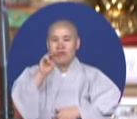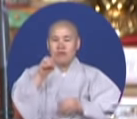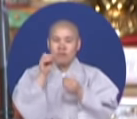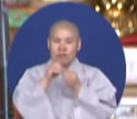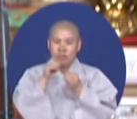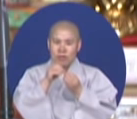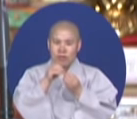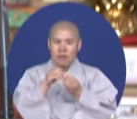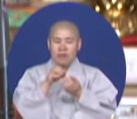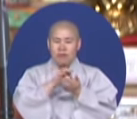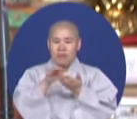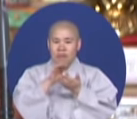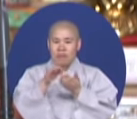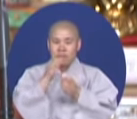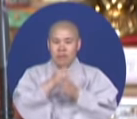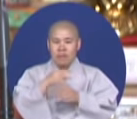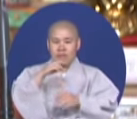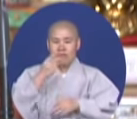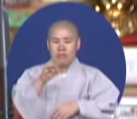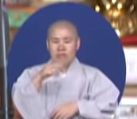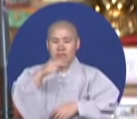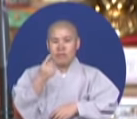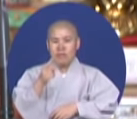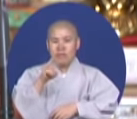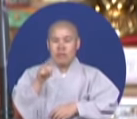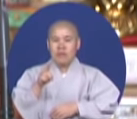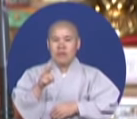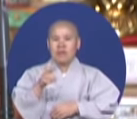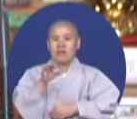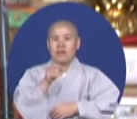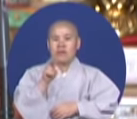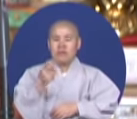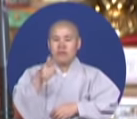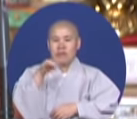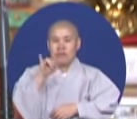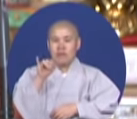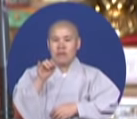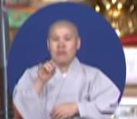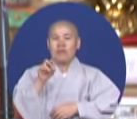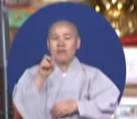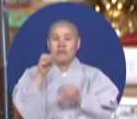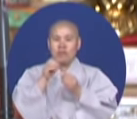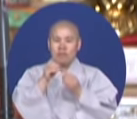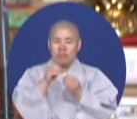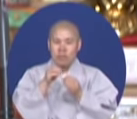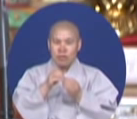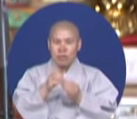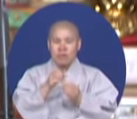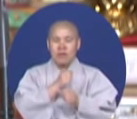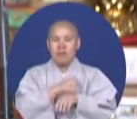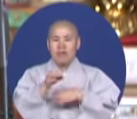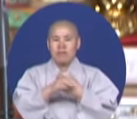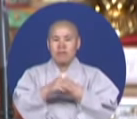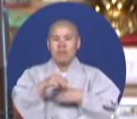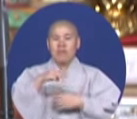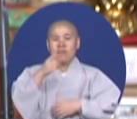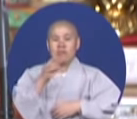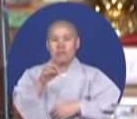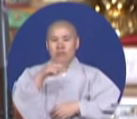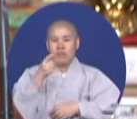참 묘해요. 그러니까 통도사 연기문 그러면 통도사가 어떻게 해서